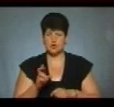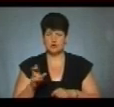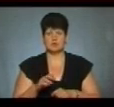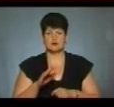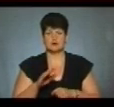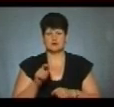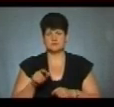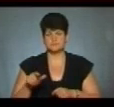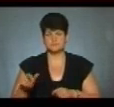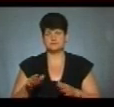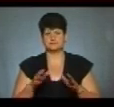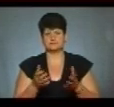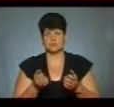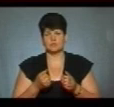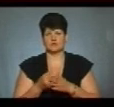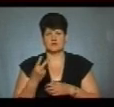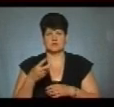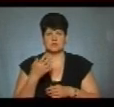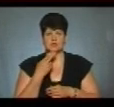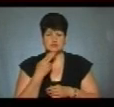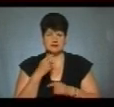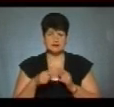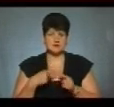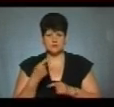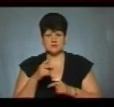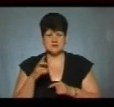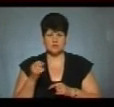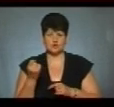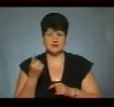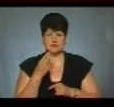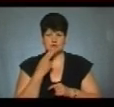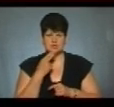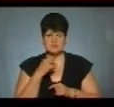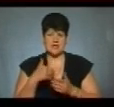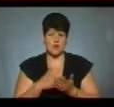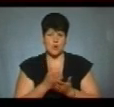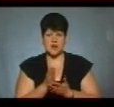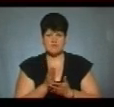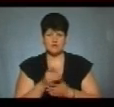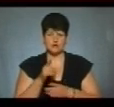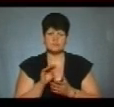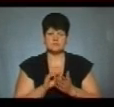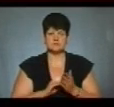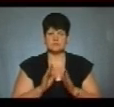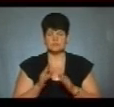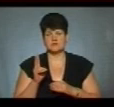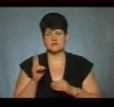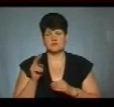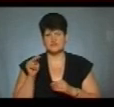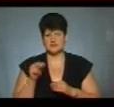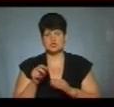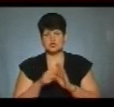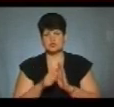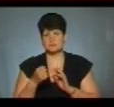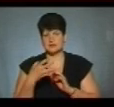абітурієнти отримують до 25 червня. Наступний іспит ЗНО 11 червня з географії, його складатимуть